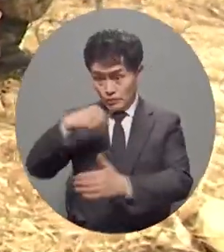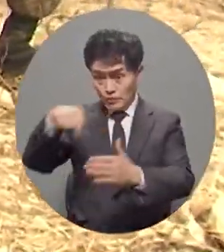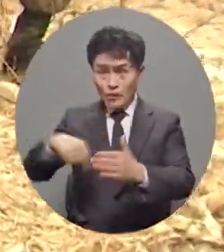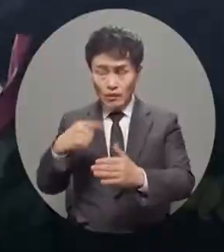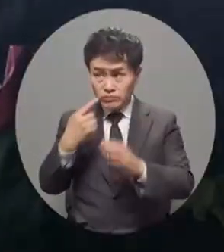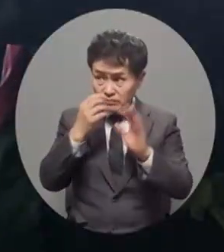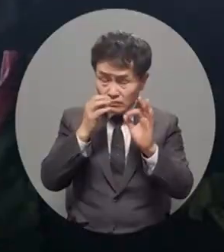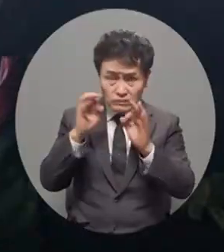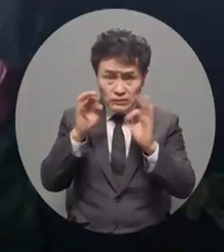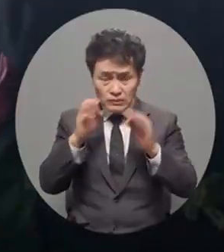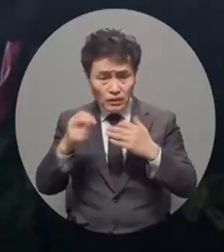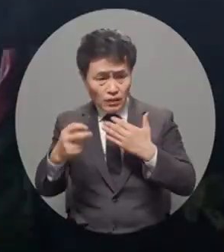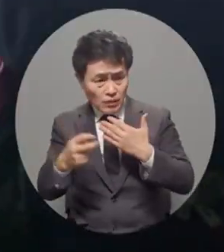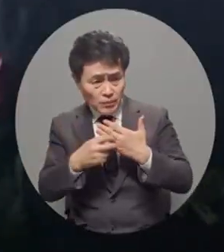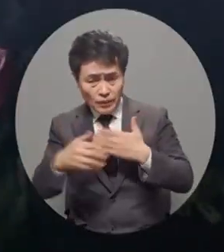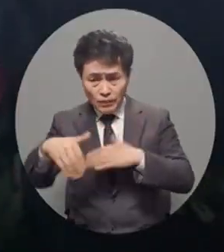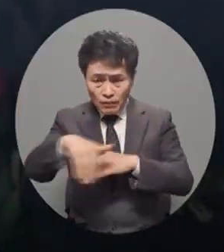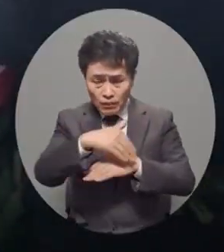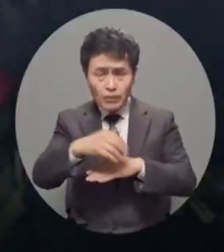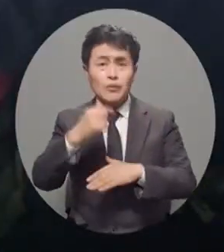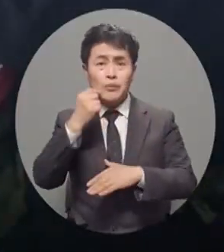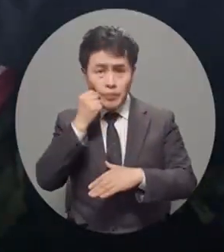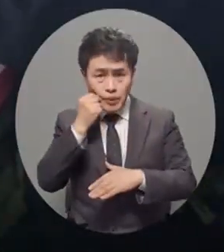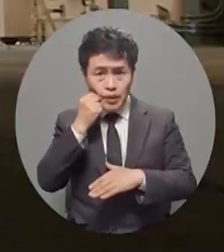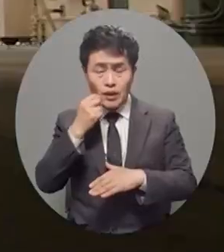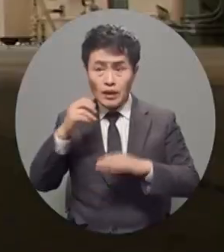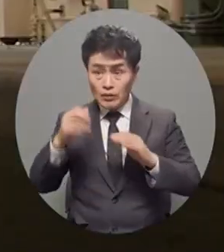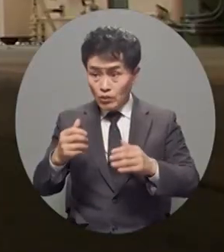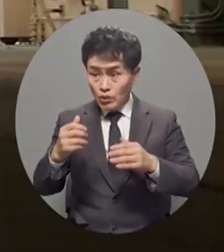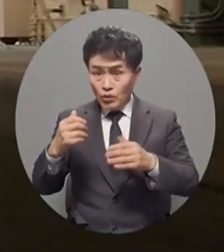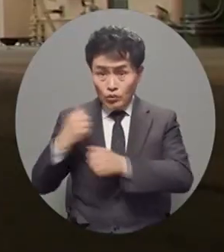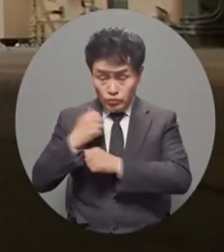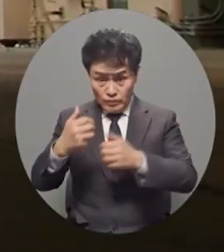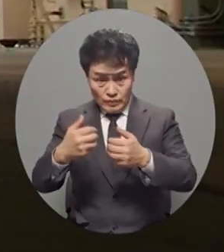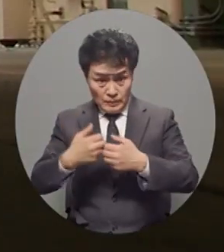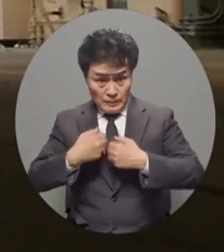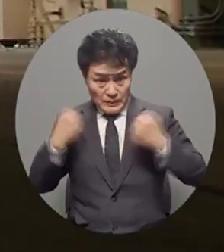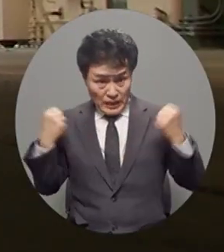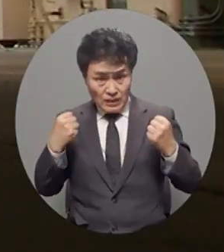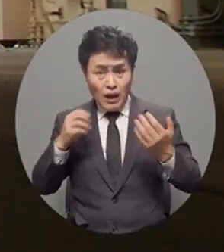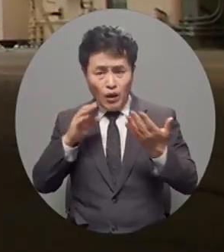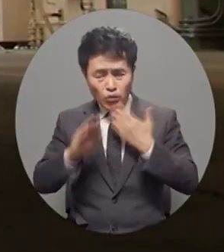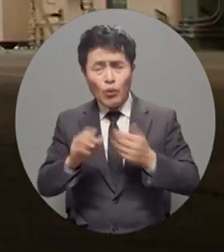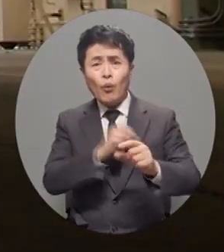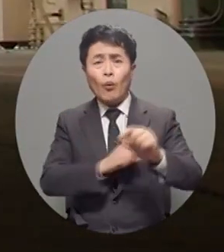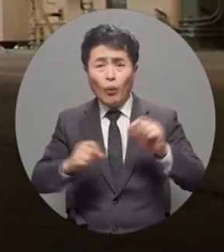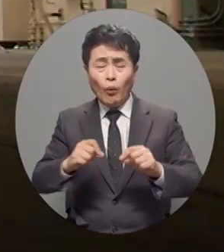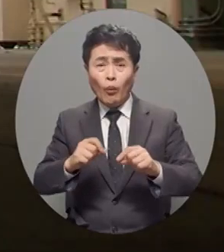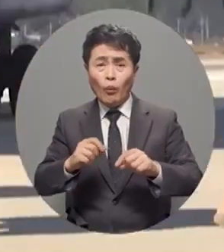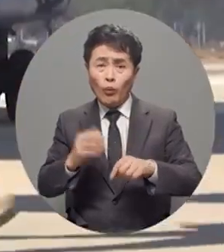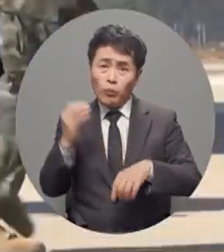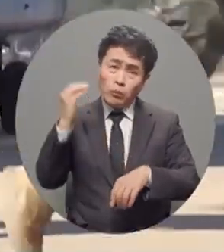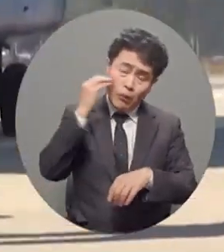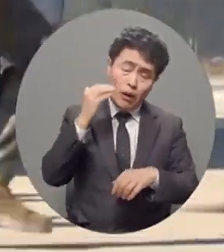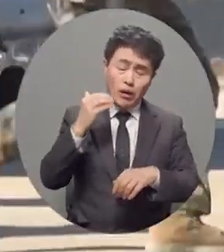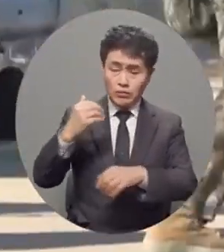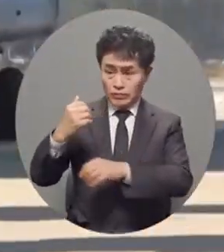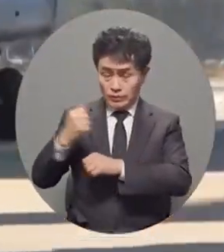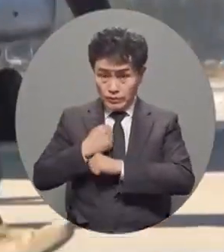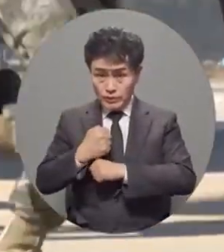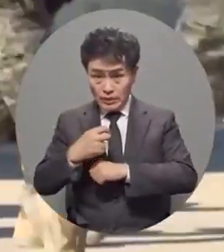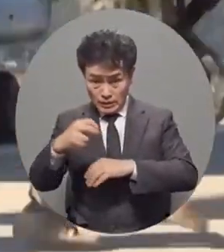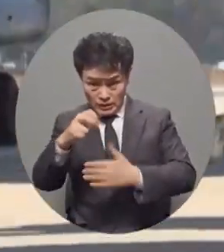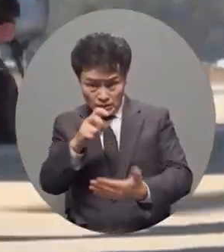눈치가 보여 병원 치료를 제대로 못 받고 제대하고 나선 그게 발목을 잡습니다 군복무 때 치료받은